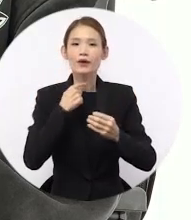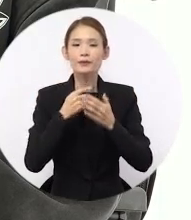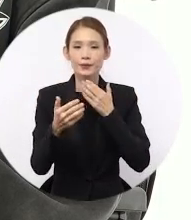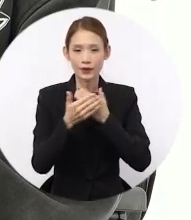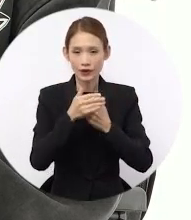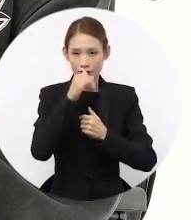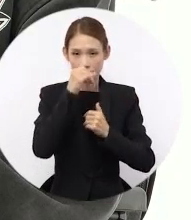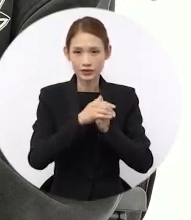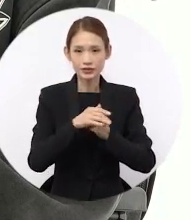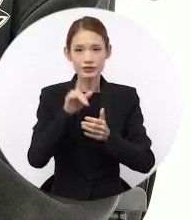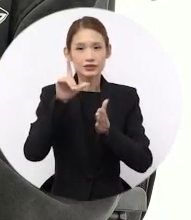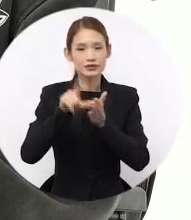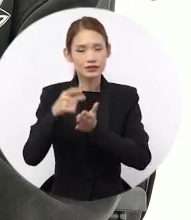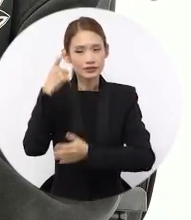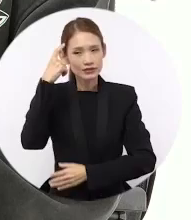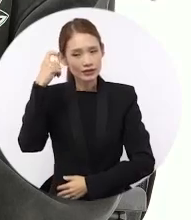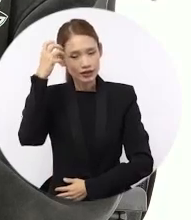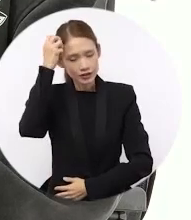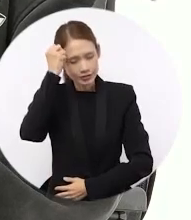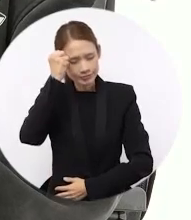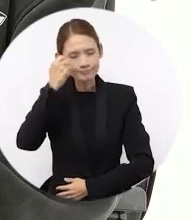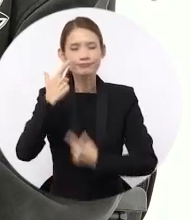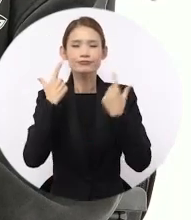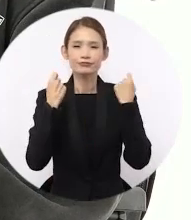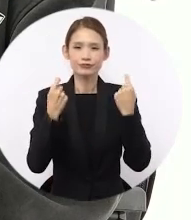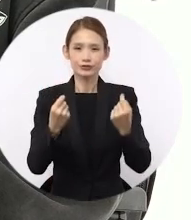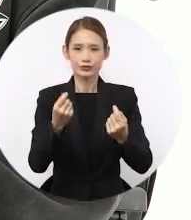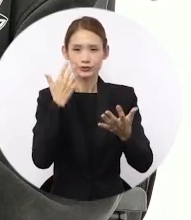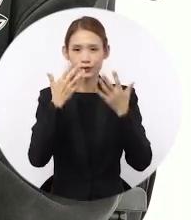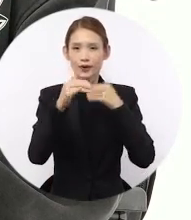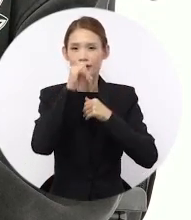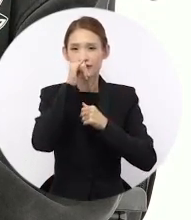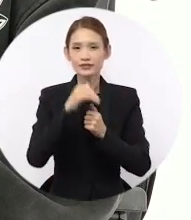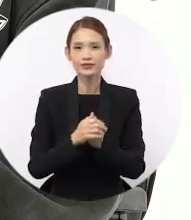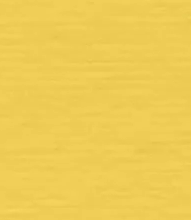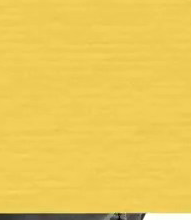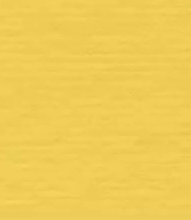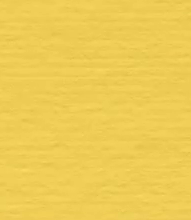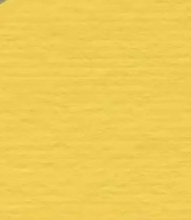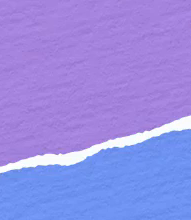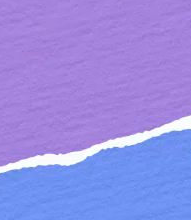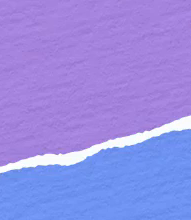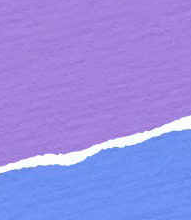그때의 기억이 아직도 선명하게 남아있습니다.